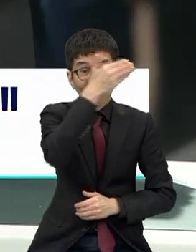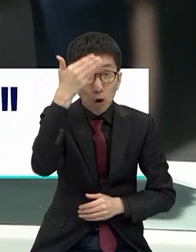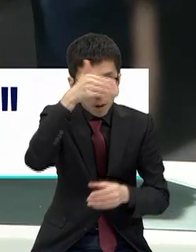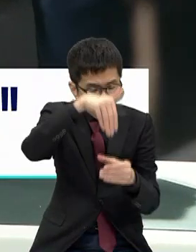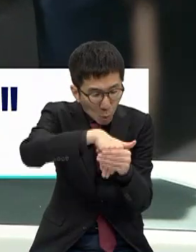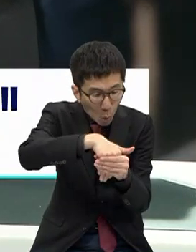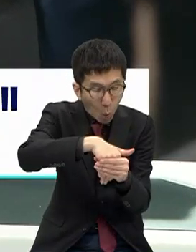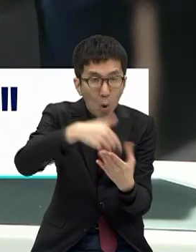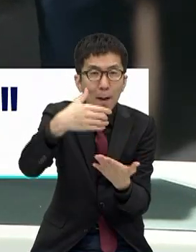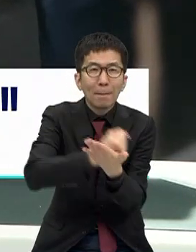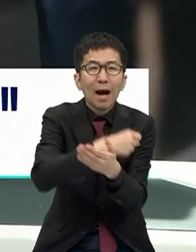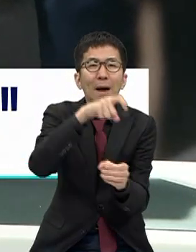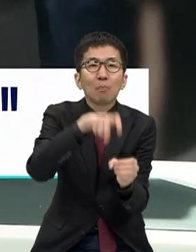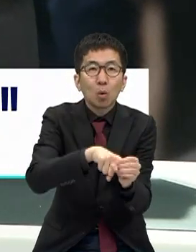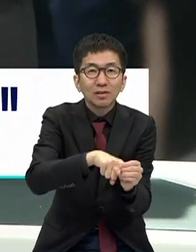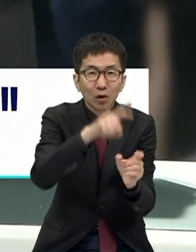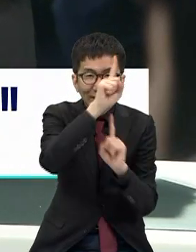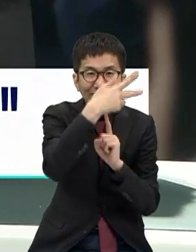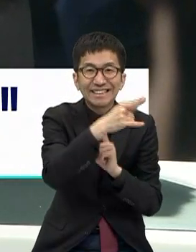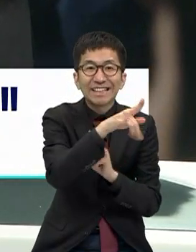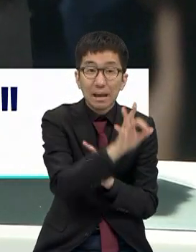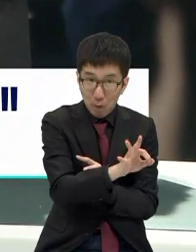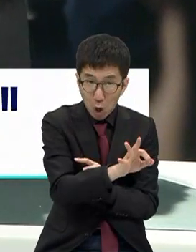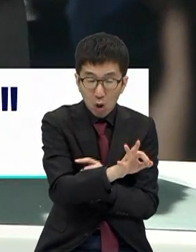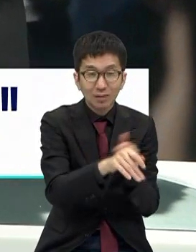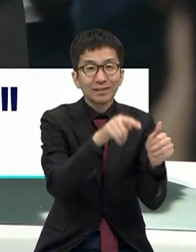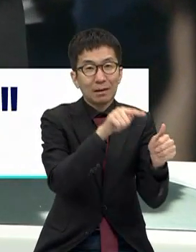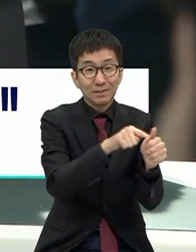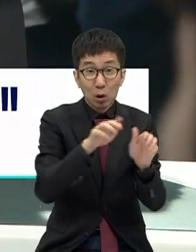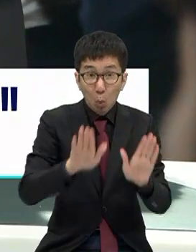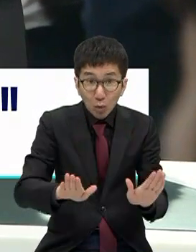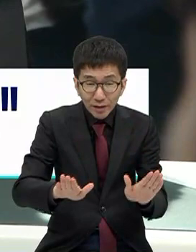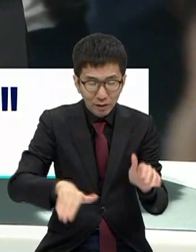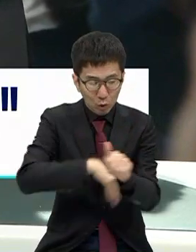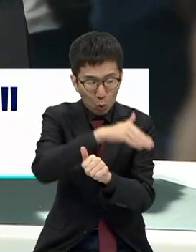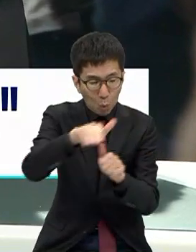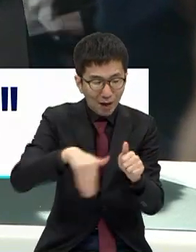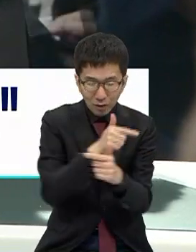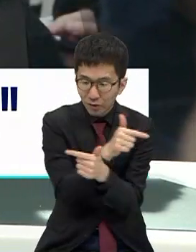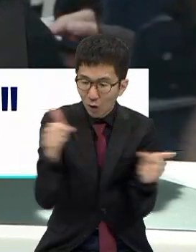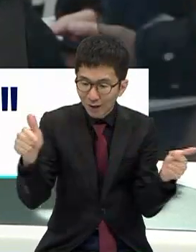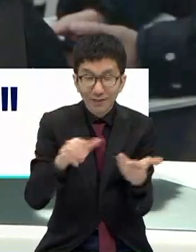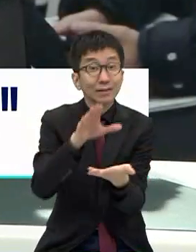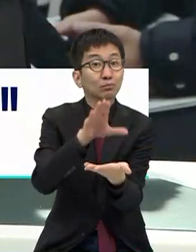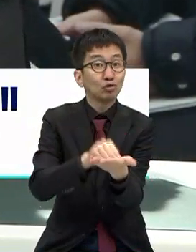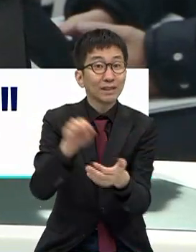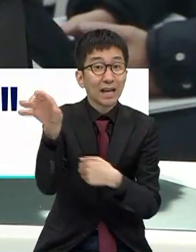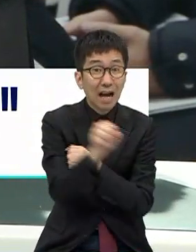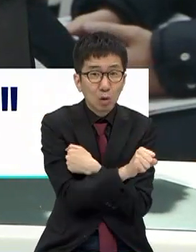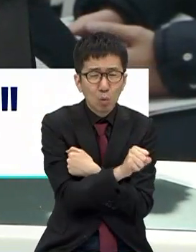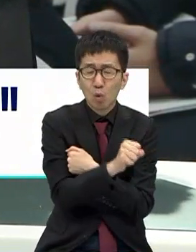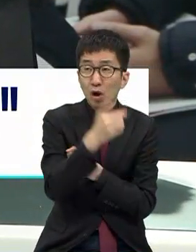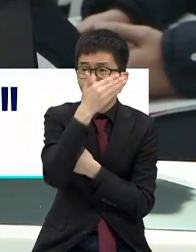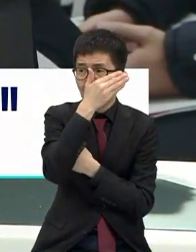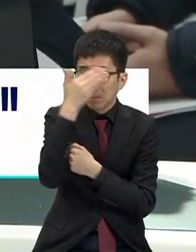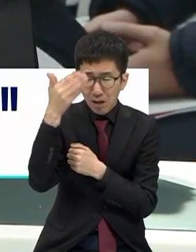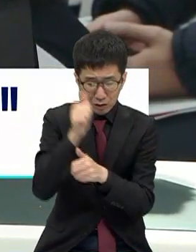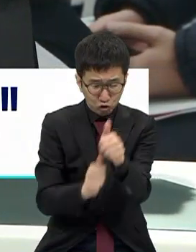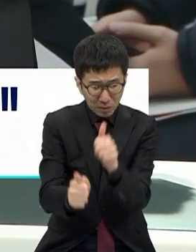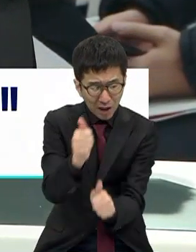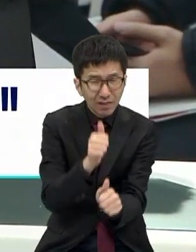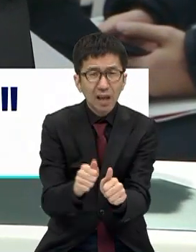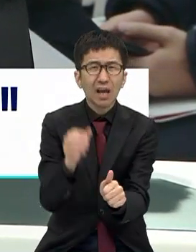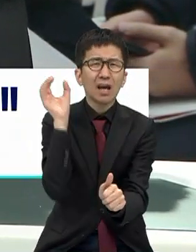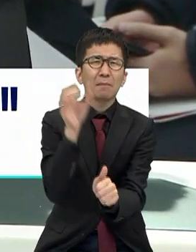청년층 표심을 잡기 위해서 공들이고 있는 민주당 이재명 대선 후보가 오늘 환경 문제로 미래 세대의